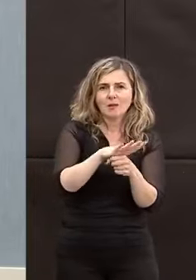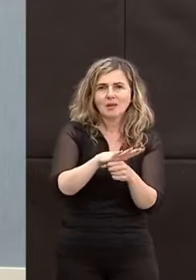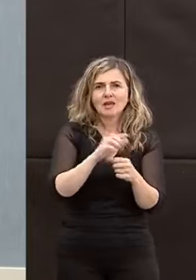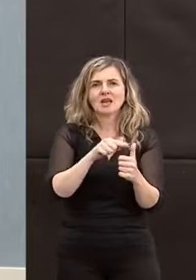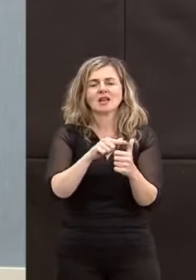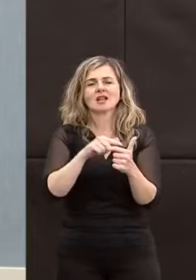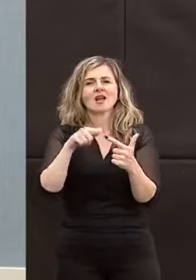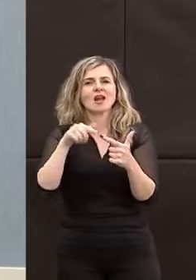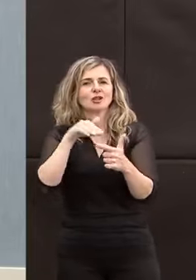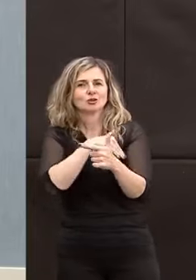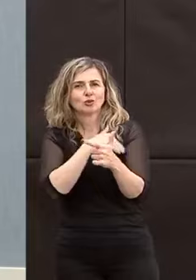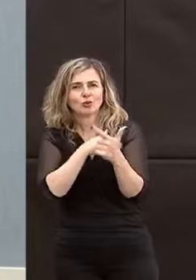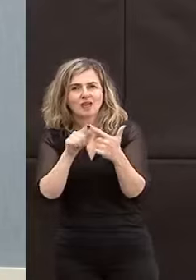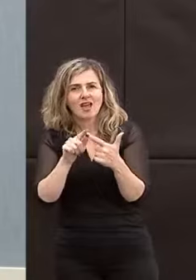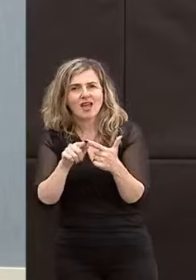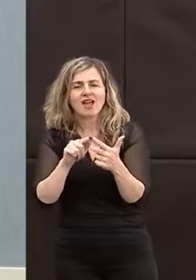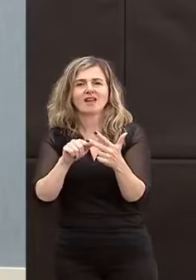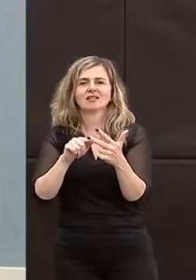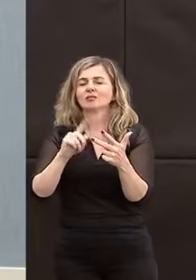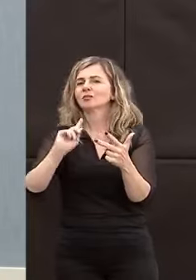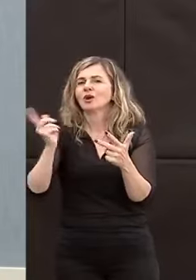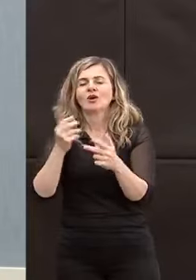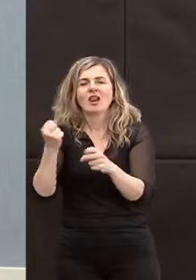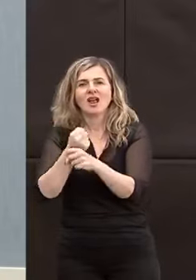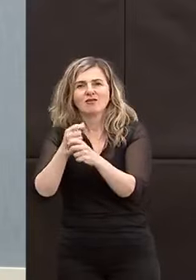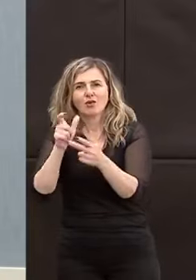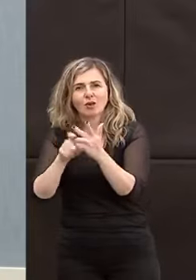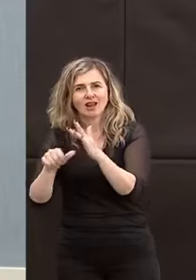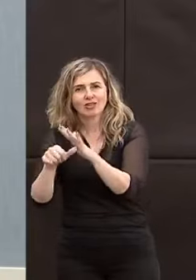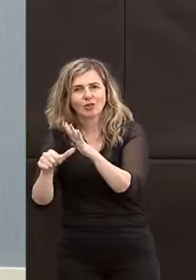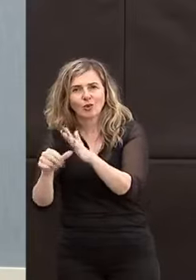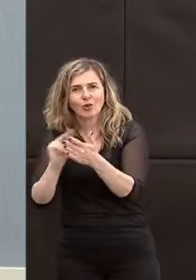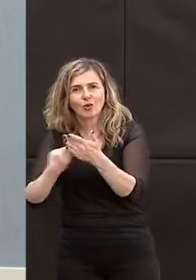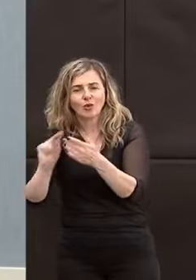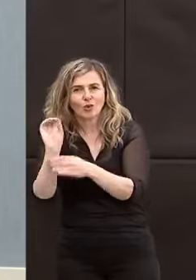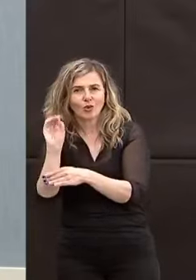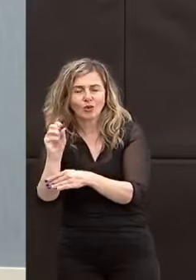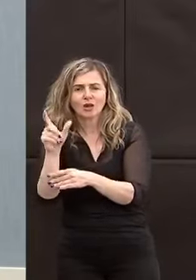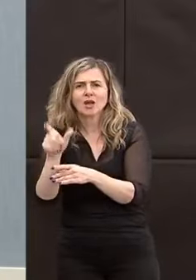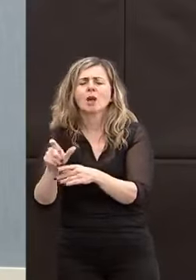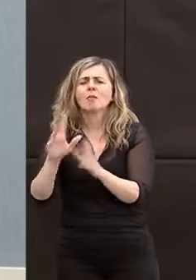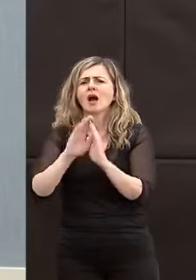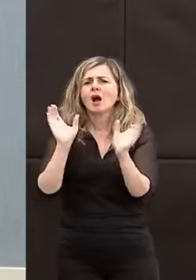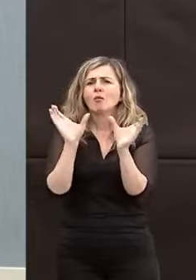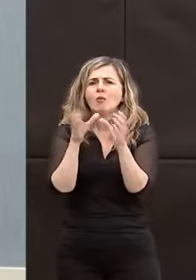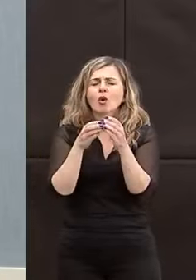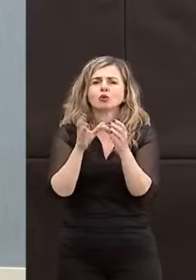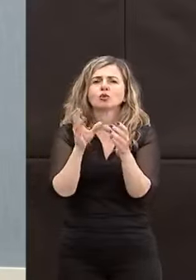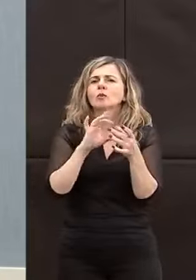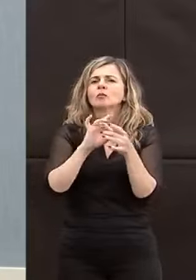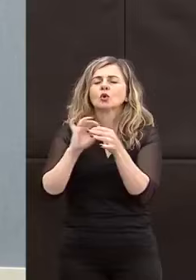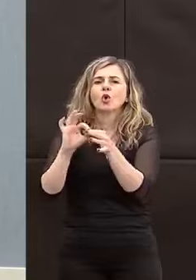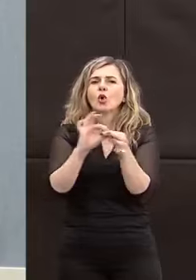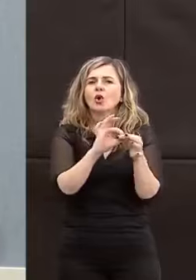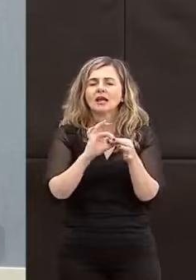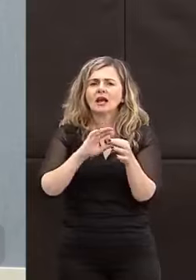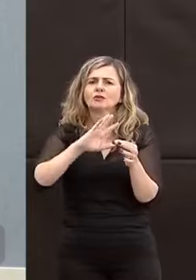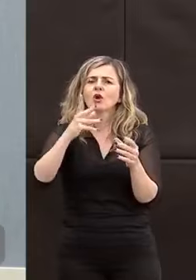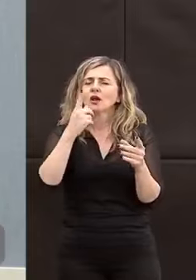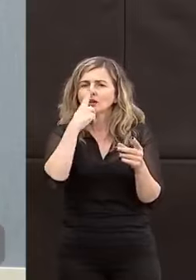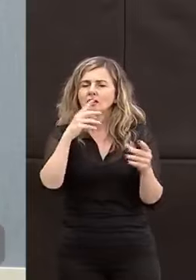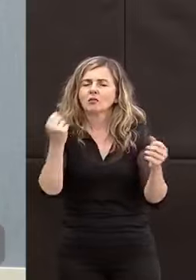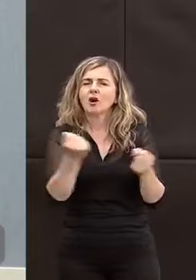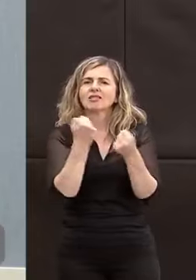collocano gli studenti si colgono quando non tutti i lavoratori ma ovviamente un mondo anche collegato con tutte quelle che sono altri tipo di attività se pensiamo ai